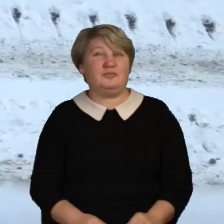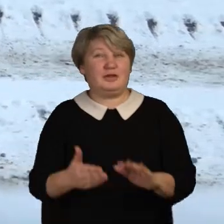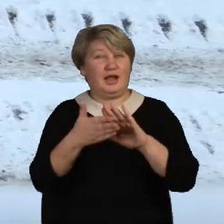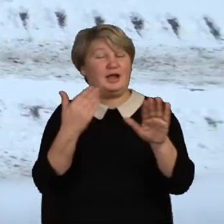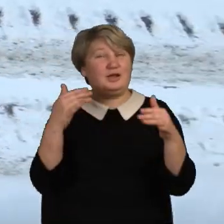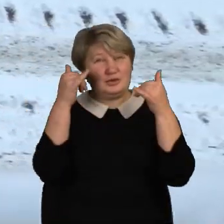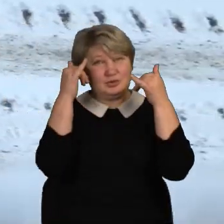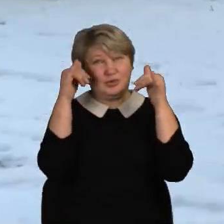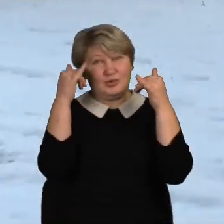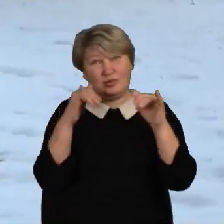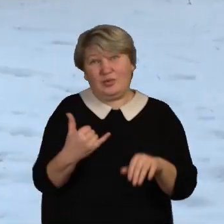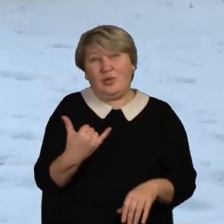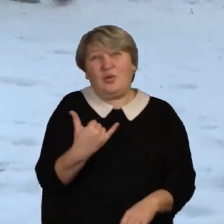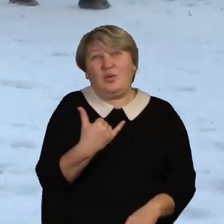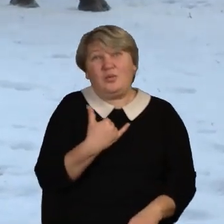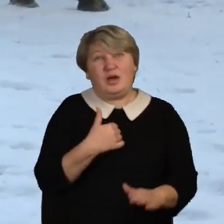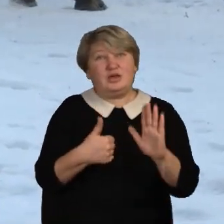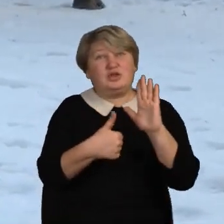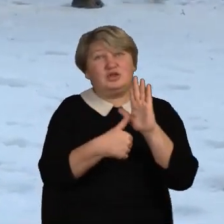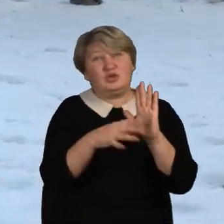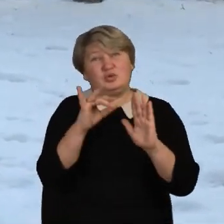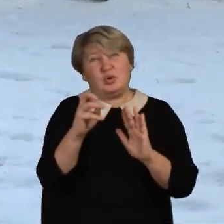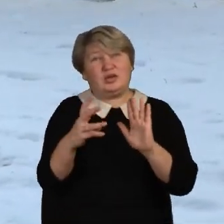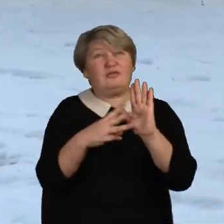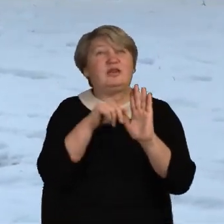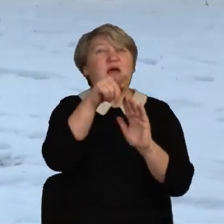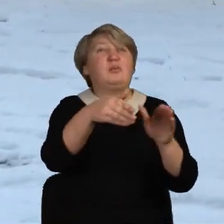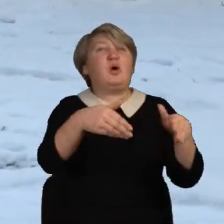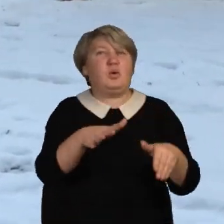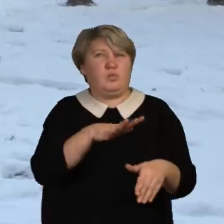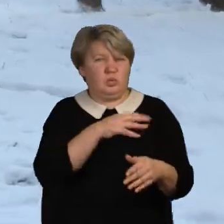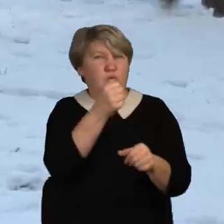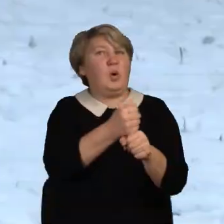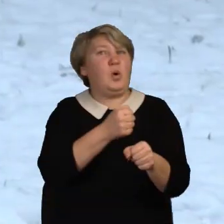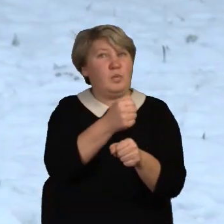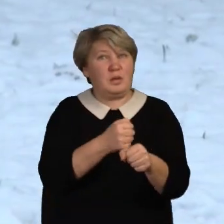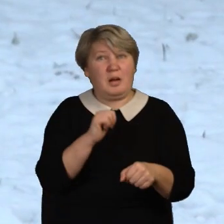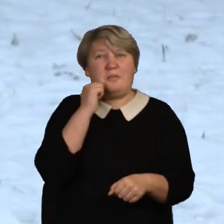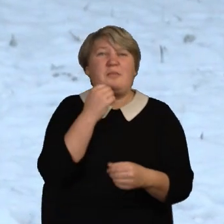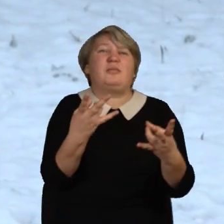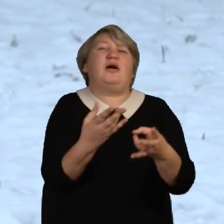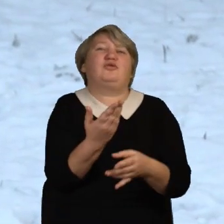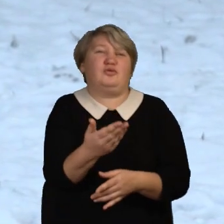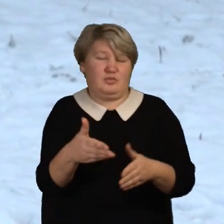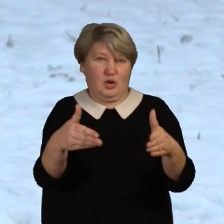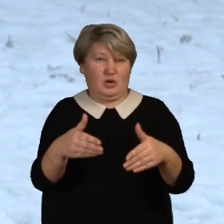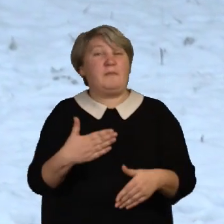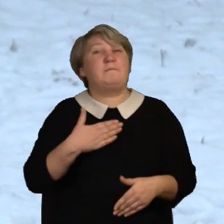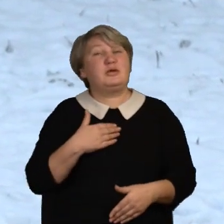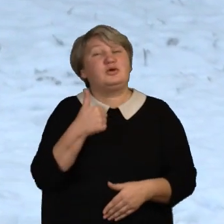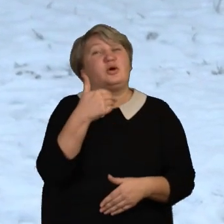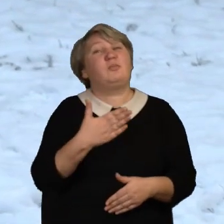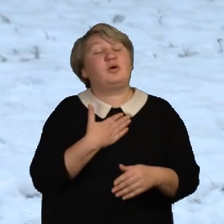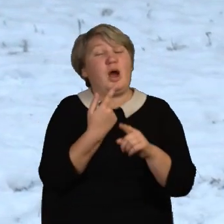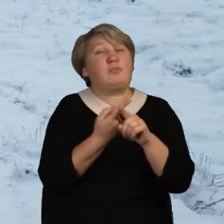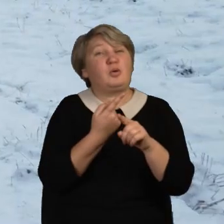малютка. У мене ще 6 сотих 8, там города було оброблено. Кажуть, бабо, на що тобі города? Мені добре моя барабулька,